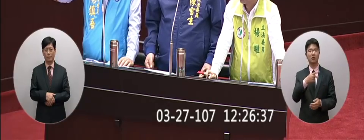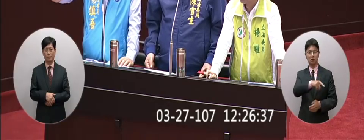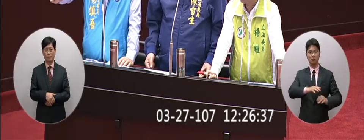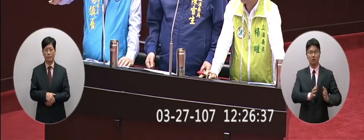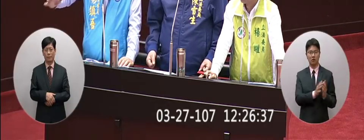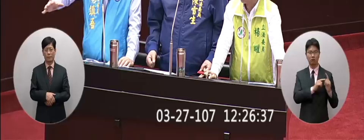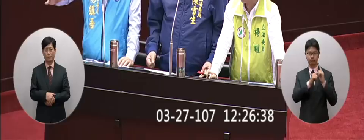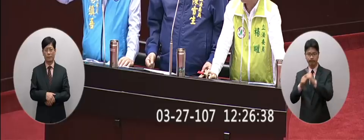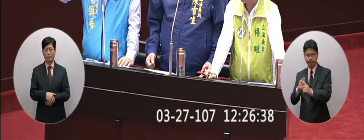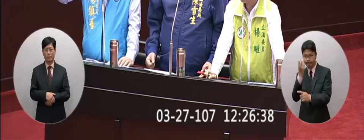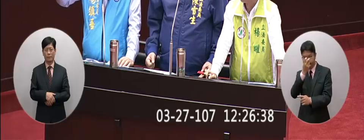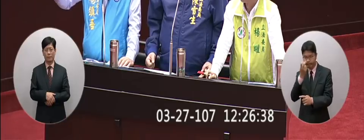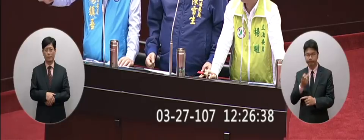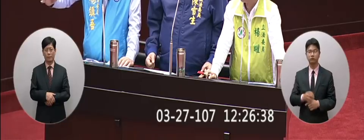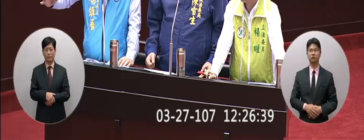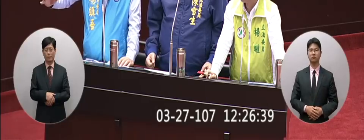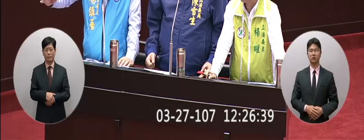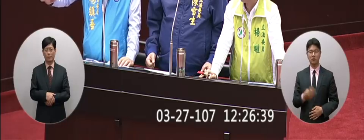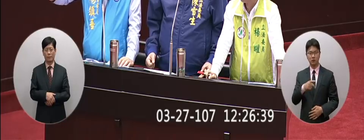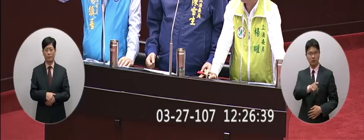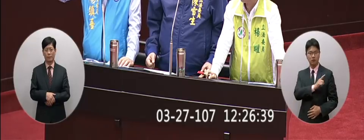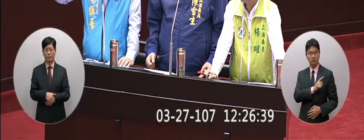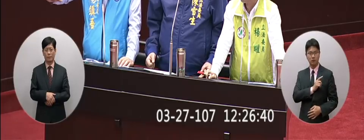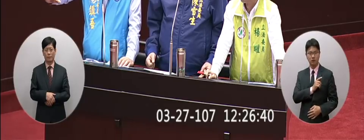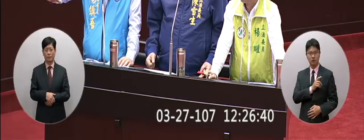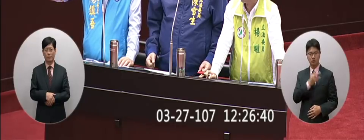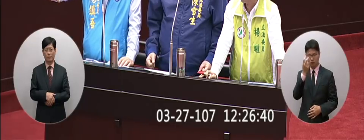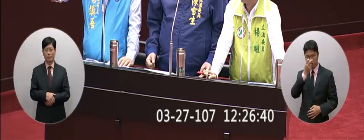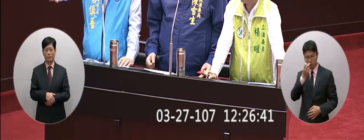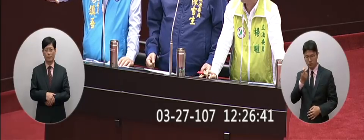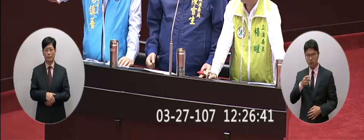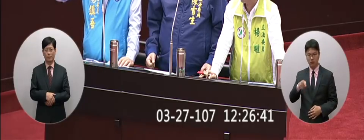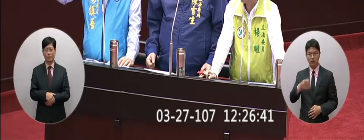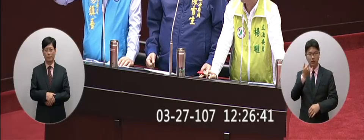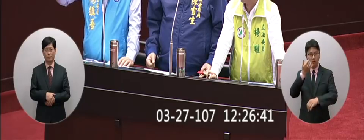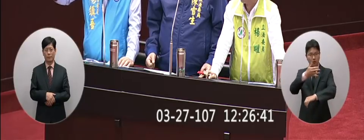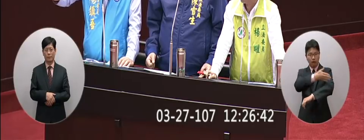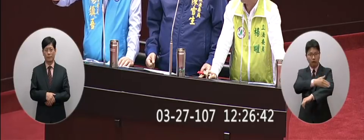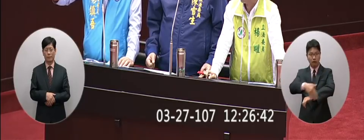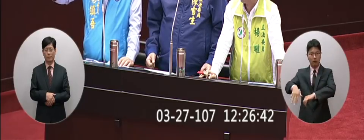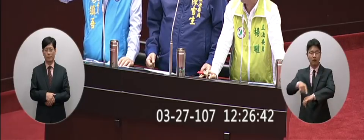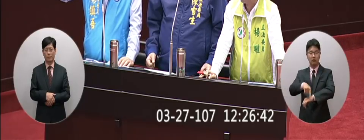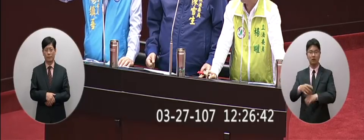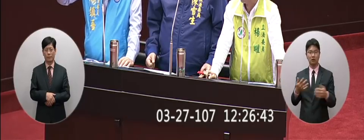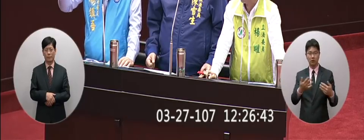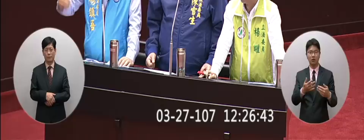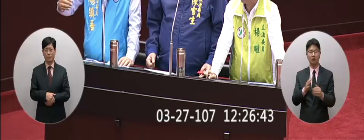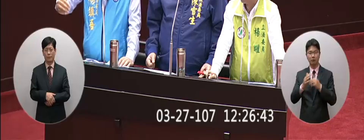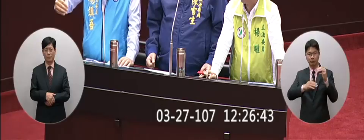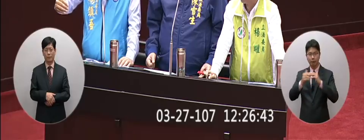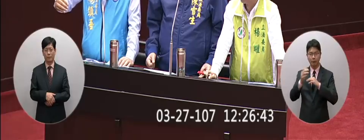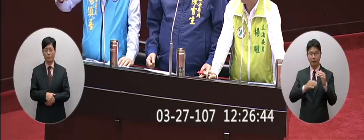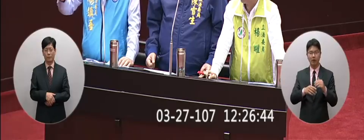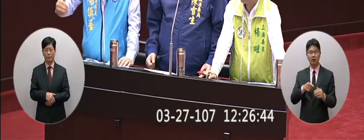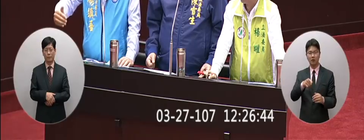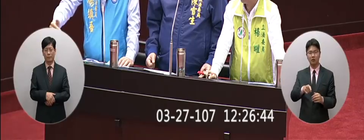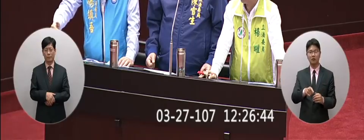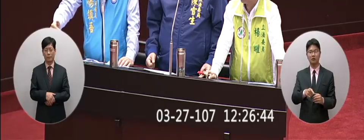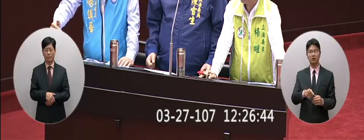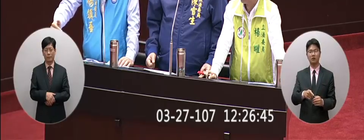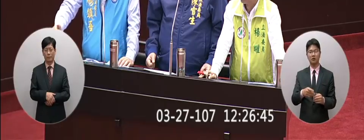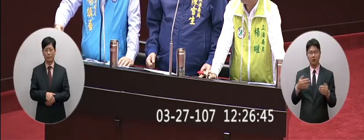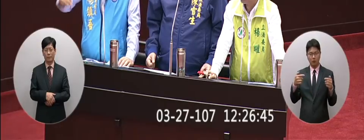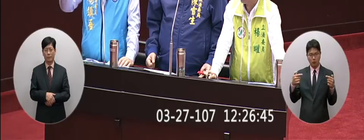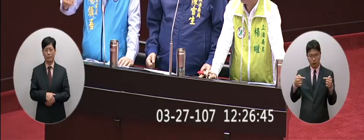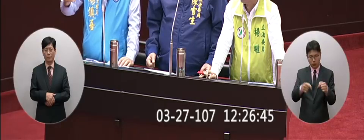方去现勘了，而且就他所能做的部分，在部分的海岸部分已经来协助，来阻止这样的事情继续恶